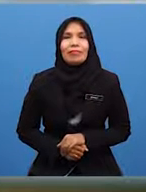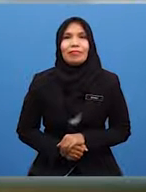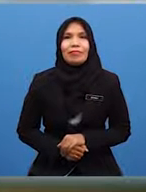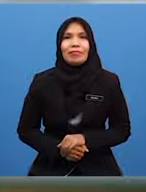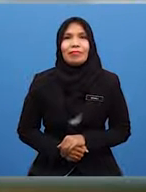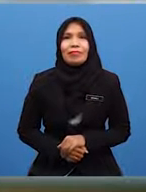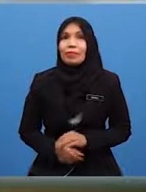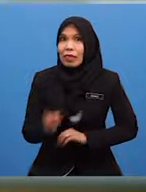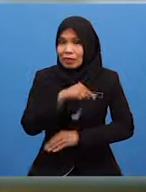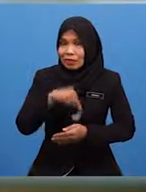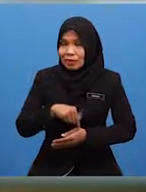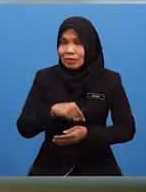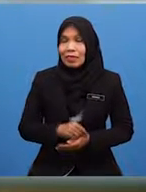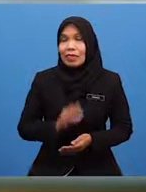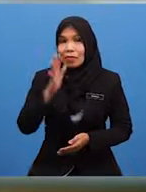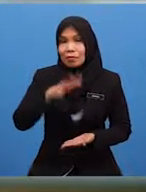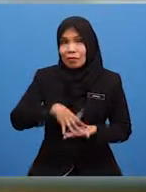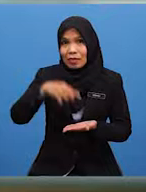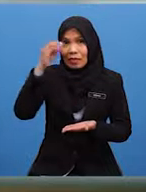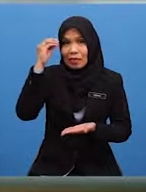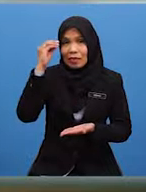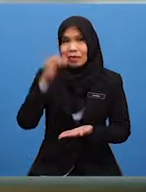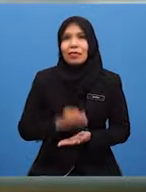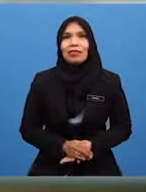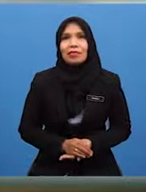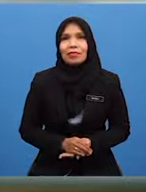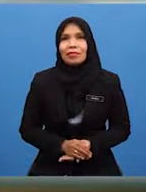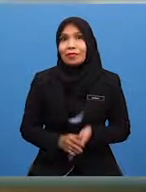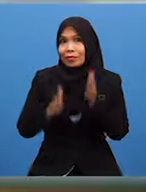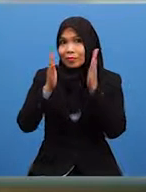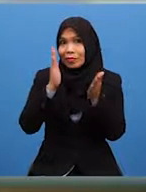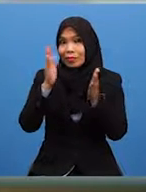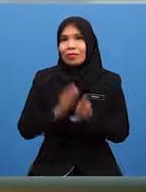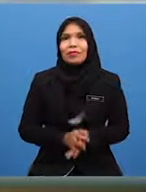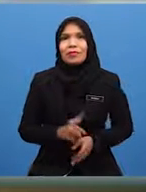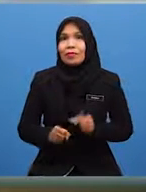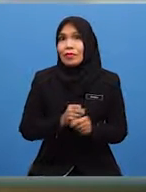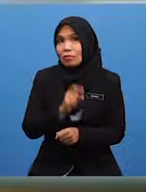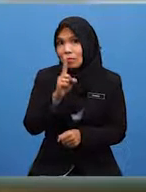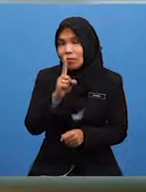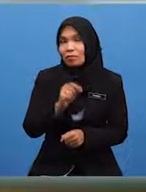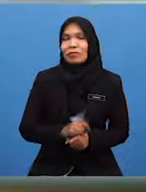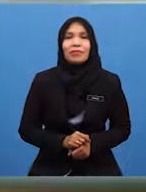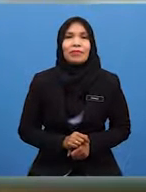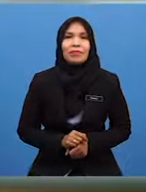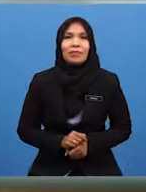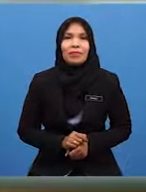akan belajar Bahasa Melayu Tahun 1 bersama-sama dengan